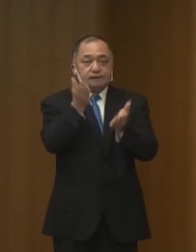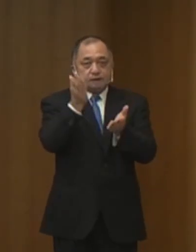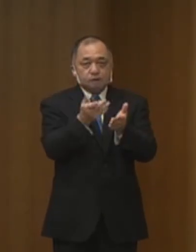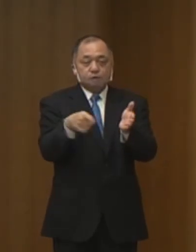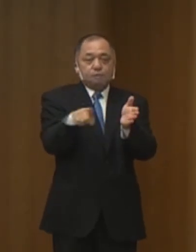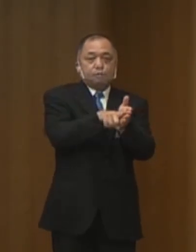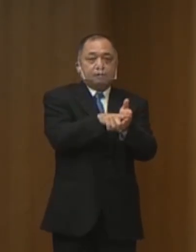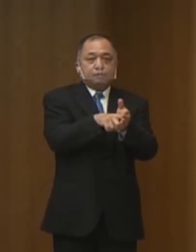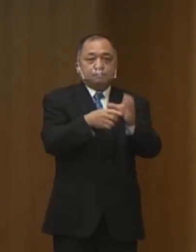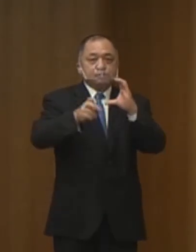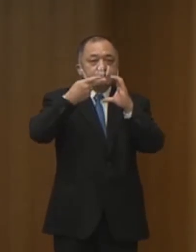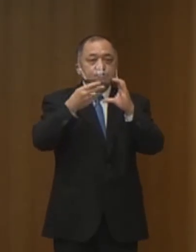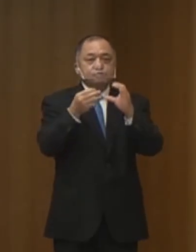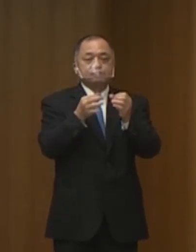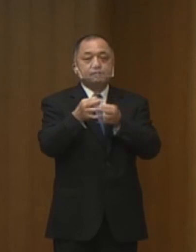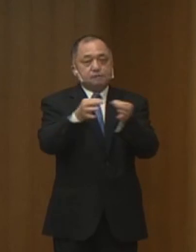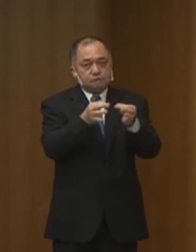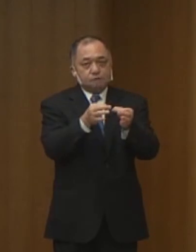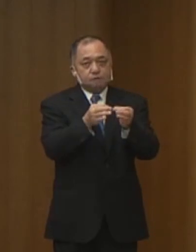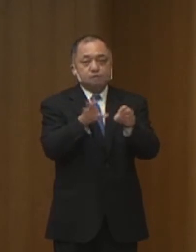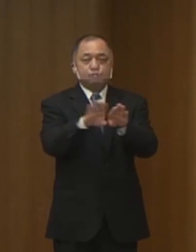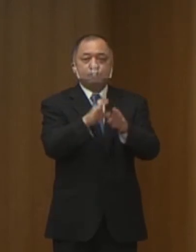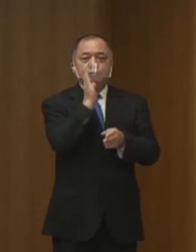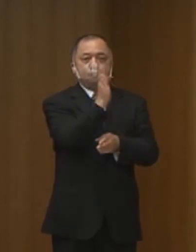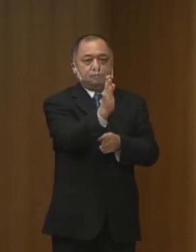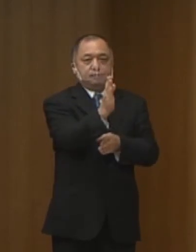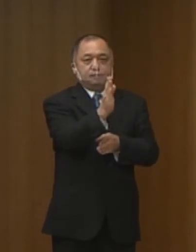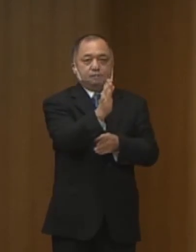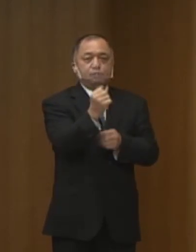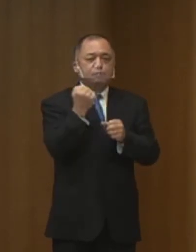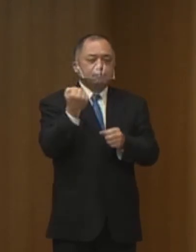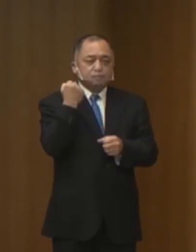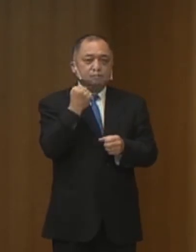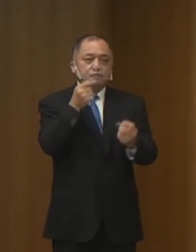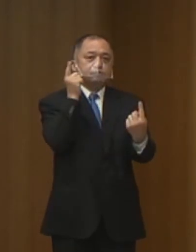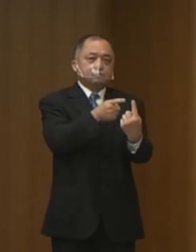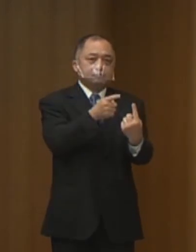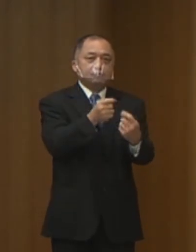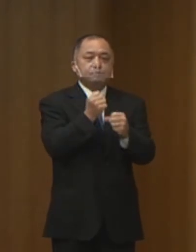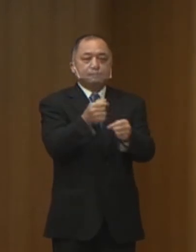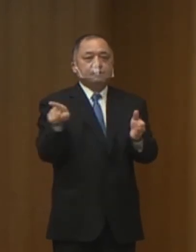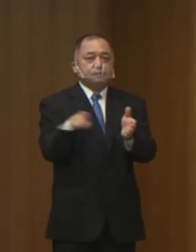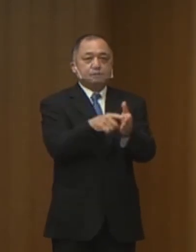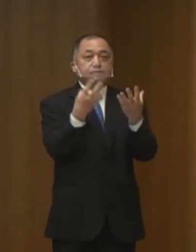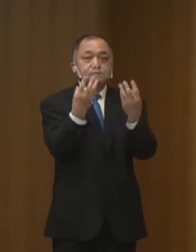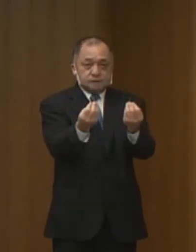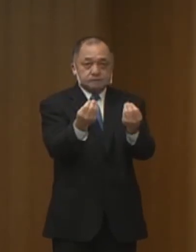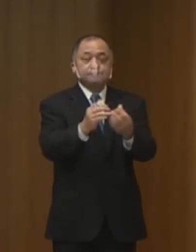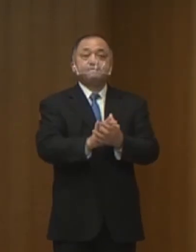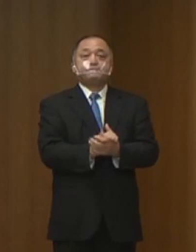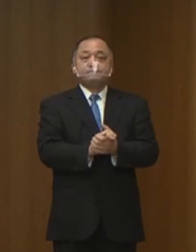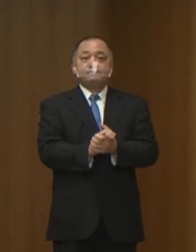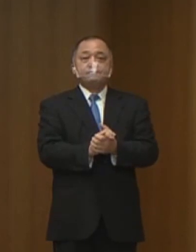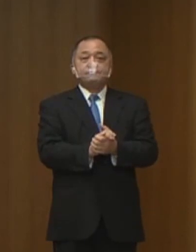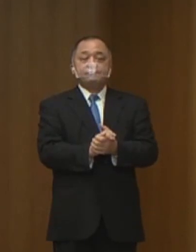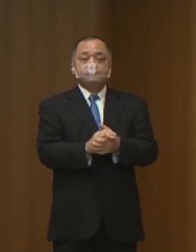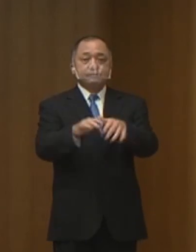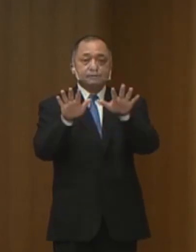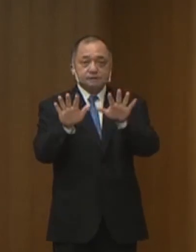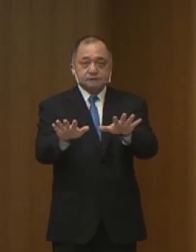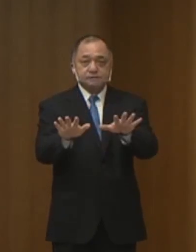での休業要請を行うなど、より強い措置を講じているところでありますが、現